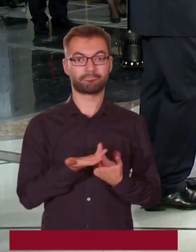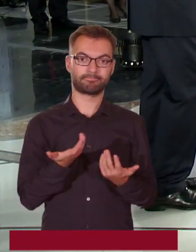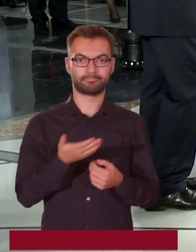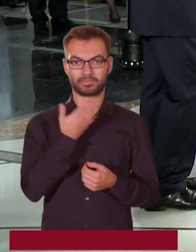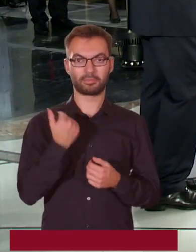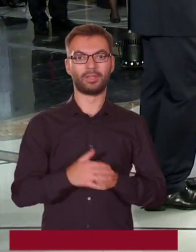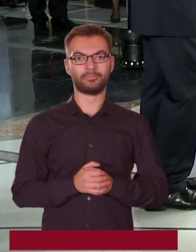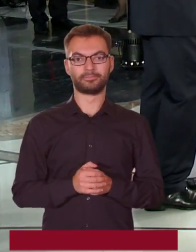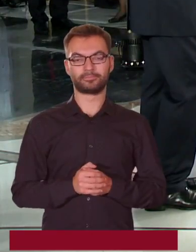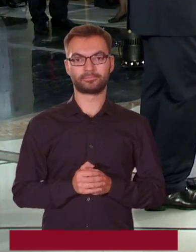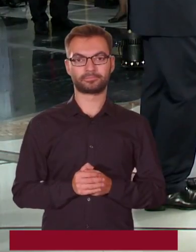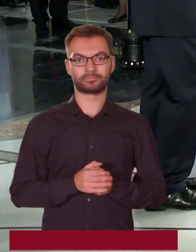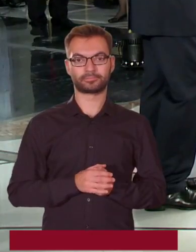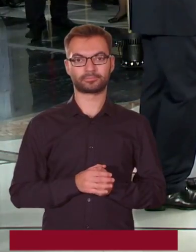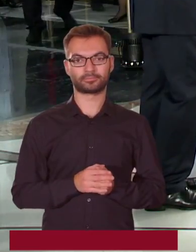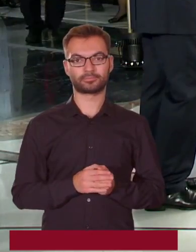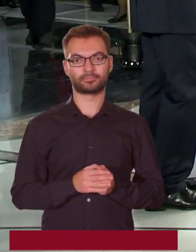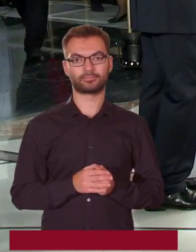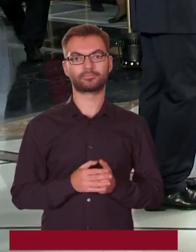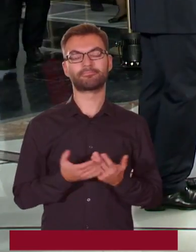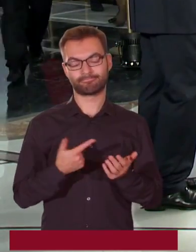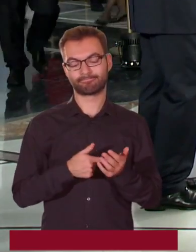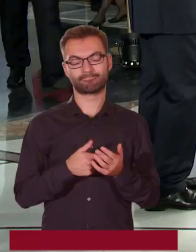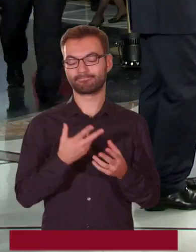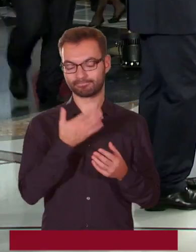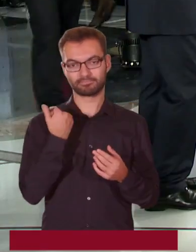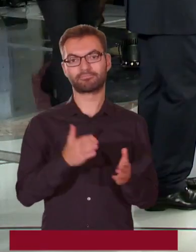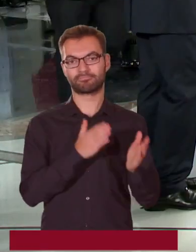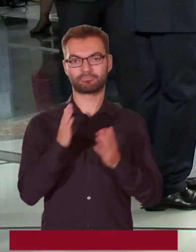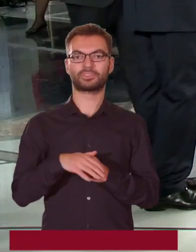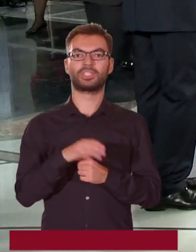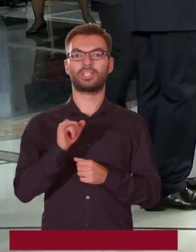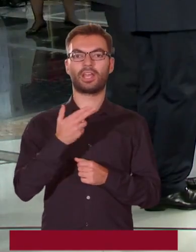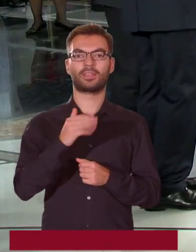Nie ma. To w takim razie poproszę pana Jana Michała Dziedziczaka.